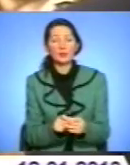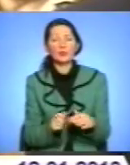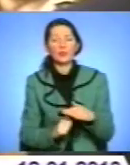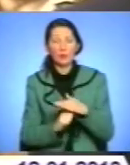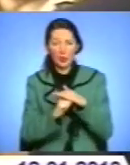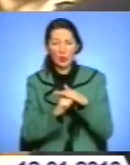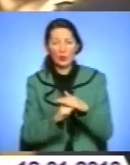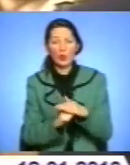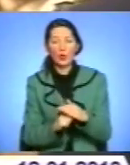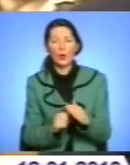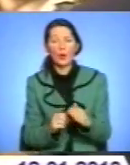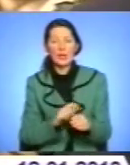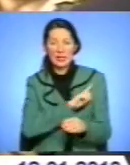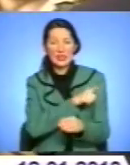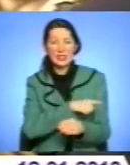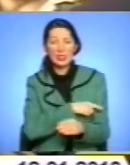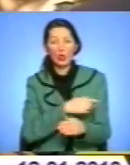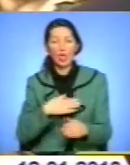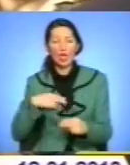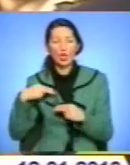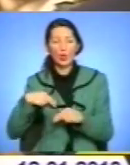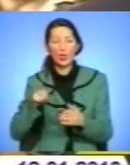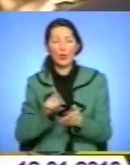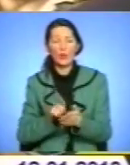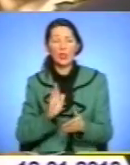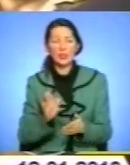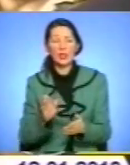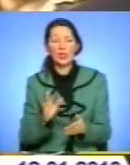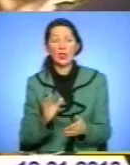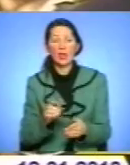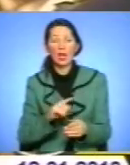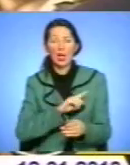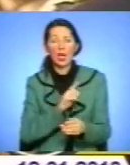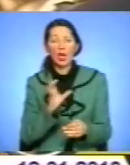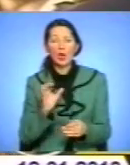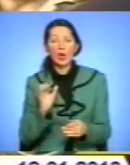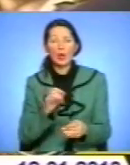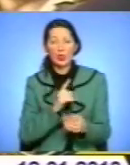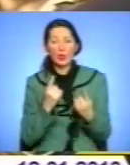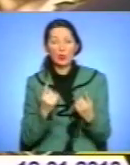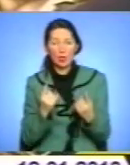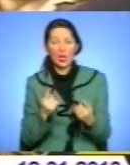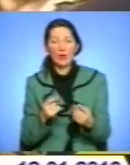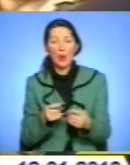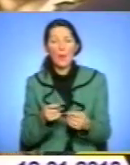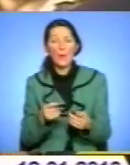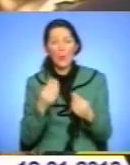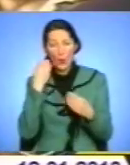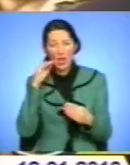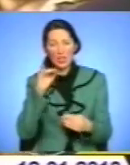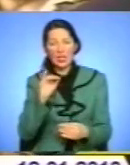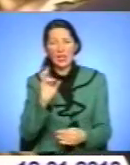Основною рушійною силою нашої роботи повинно стати суттєве покращення інвестиційного клімату шляхом